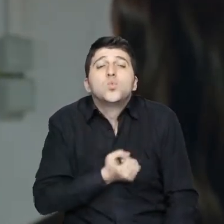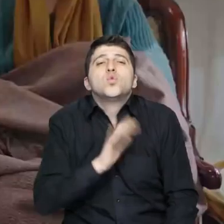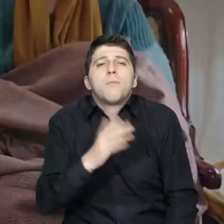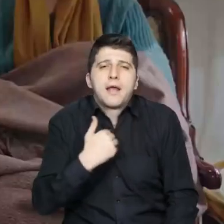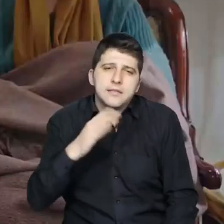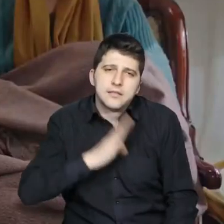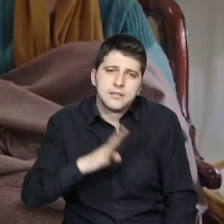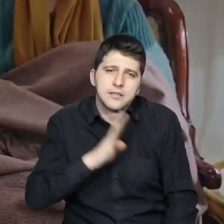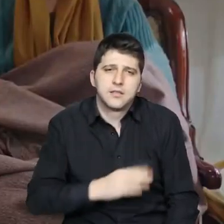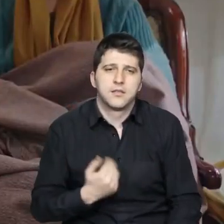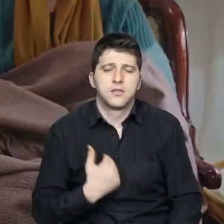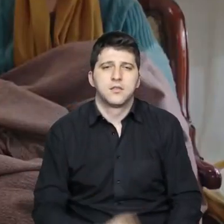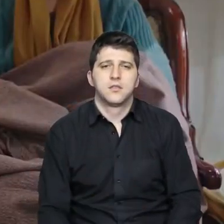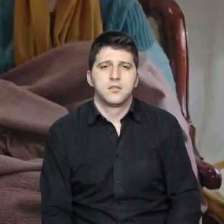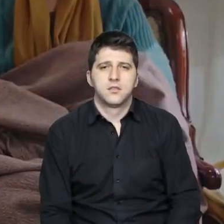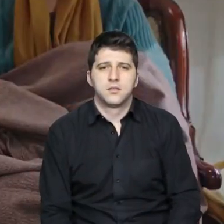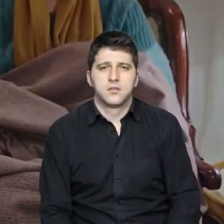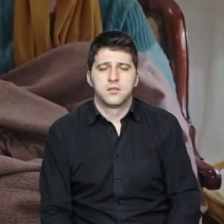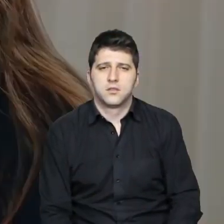bunu.